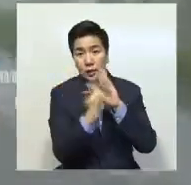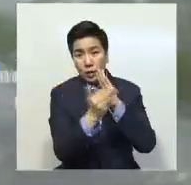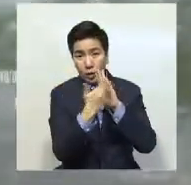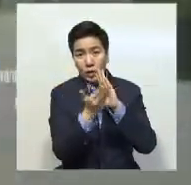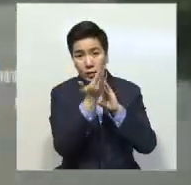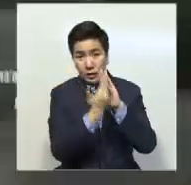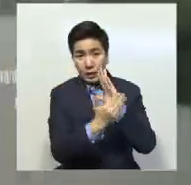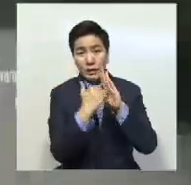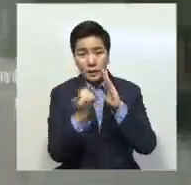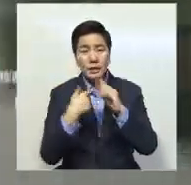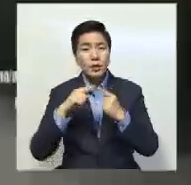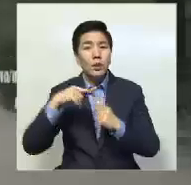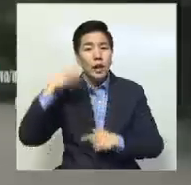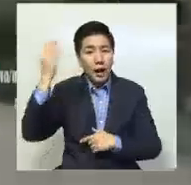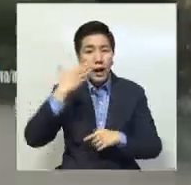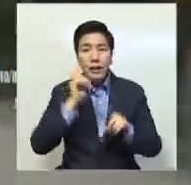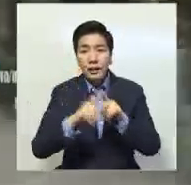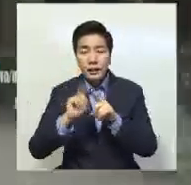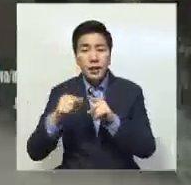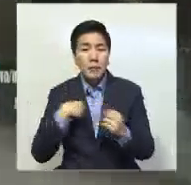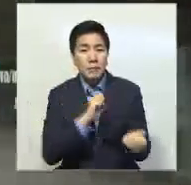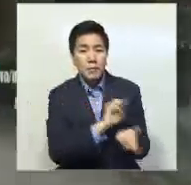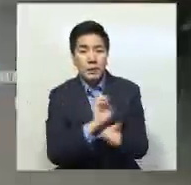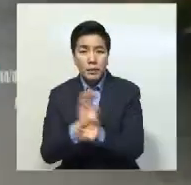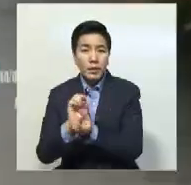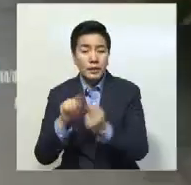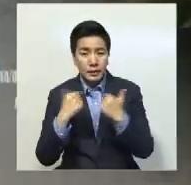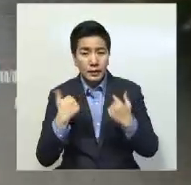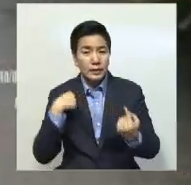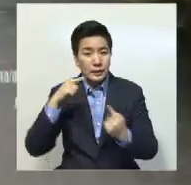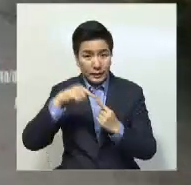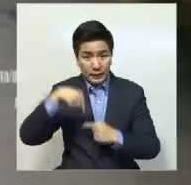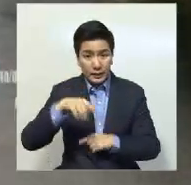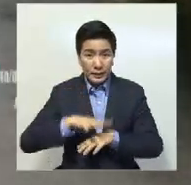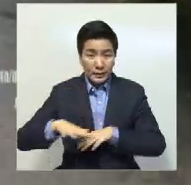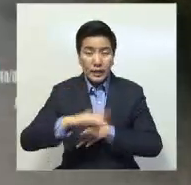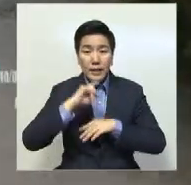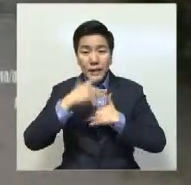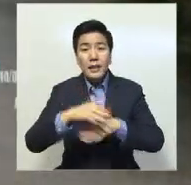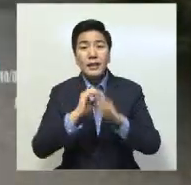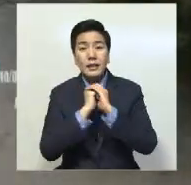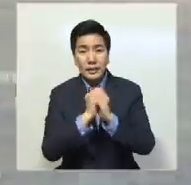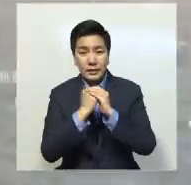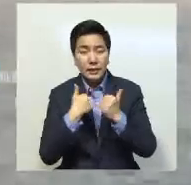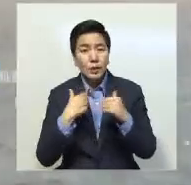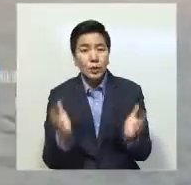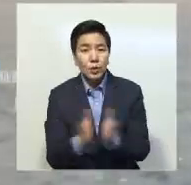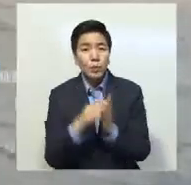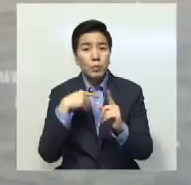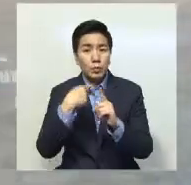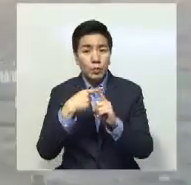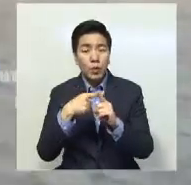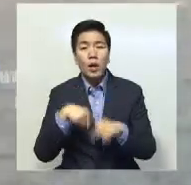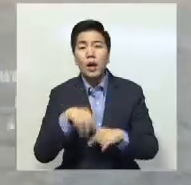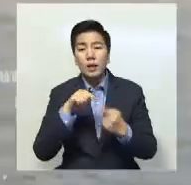นือตอนบนและหย่อมความกดอากาศต่ำกำลังบริเวณที่อยู่ในพื้นที่ทะเลจีนใต้เนี่ยนะคะประกอบกับมรสุมต